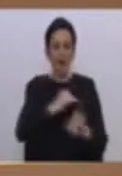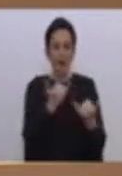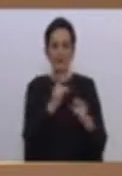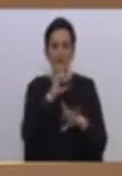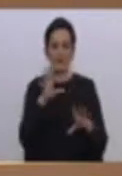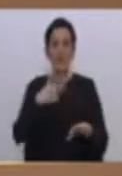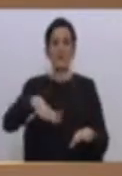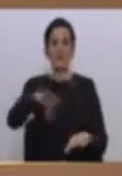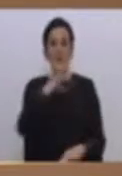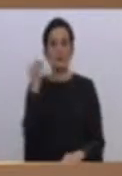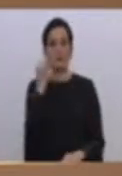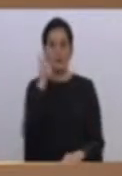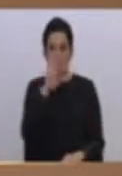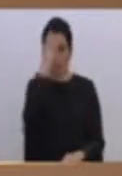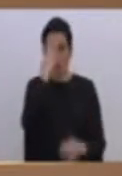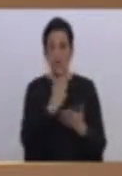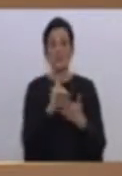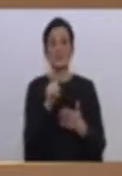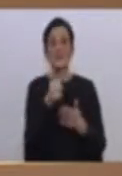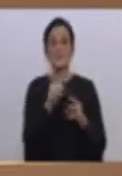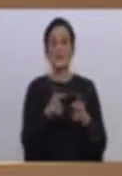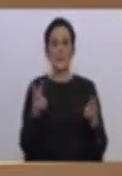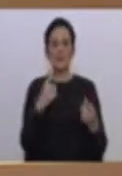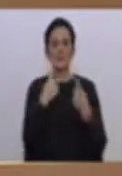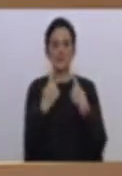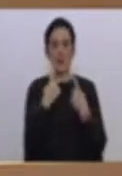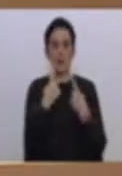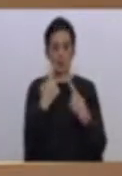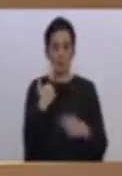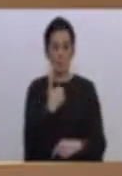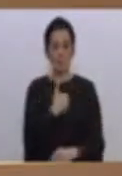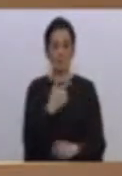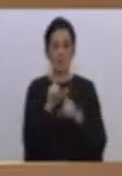საქართველოს ინტერესების ღალატი, რაზეც საუბრობს პრემიერ-მინისტრი. ამაზე მინდოდა რომ მეთქვა ერთი-ორი სიტყვა. მადლობა.